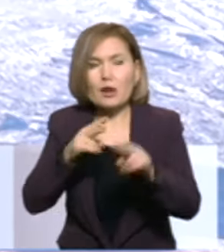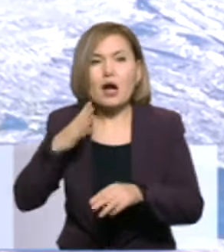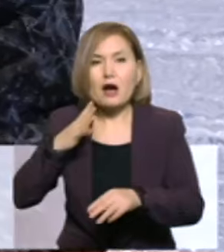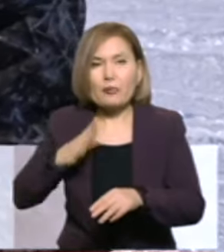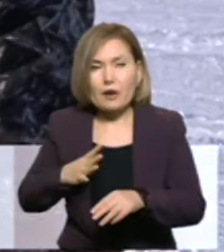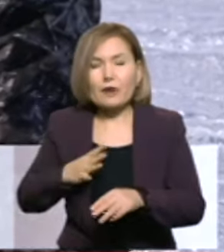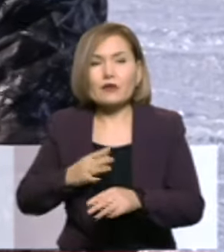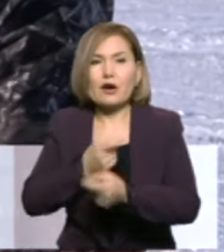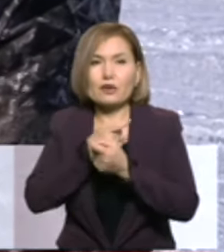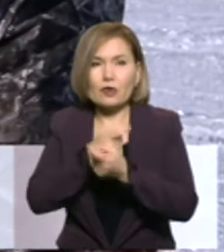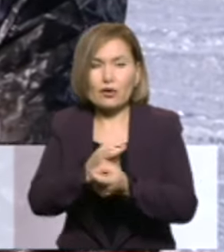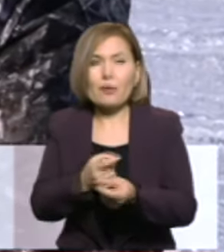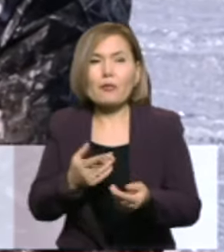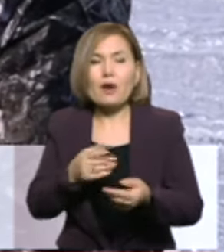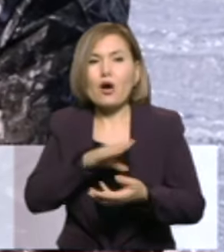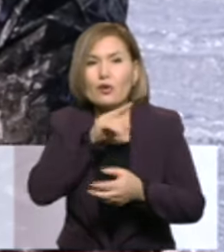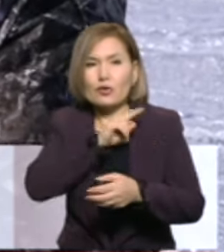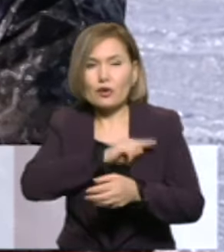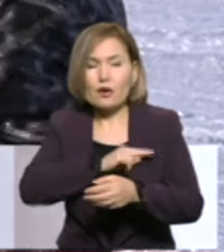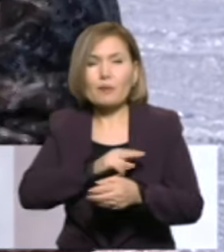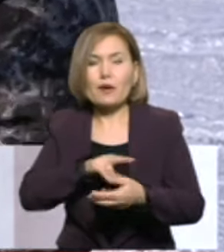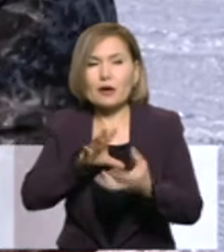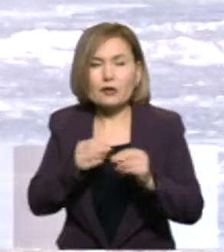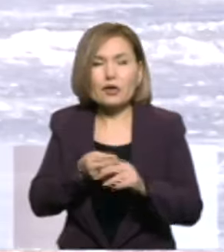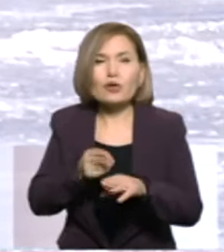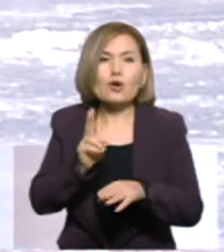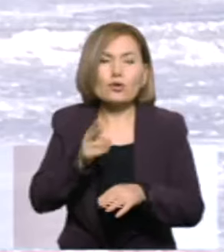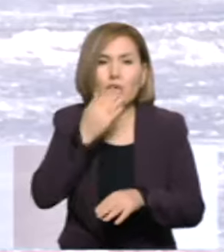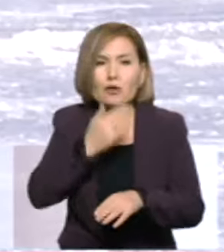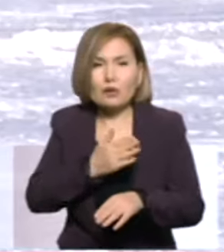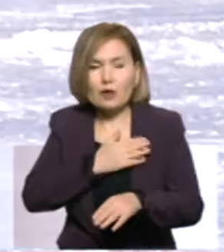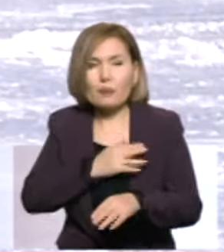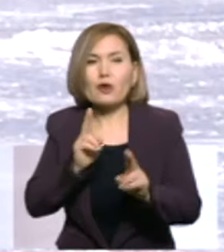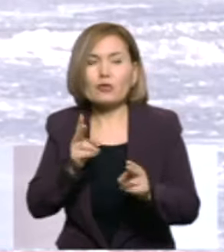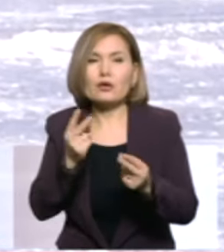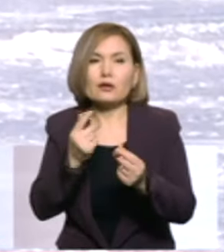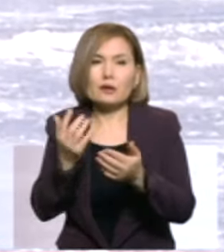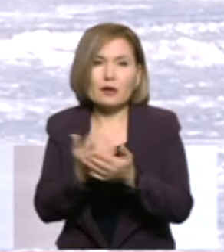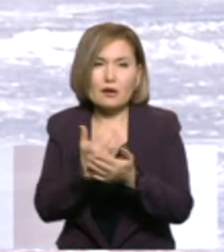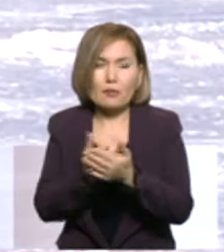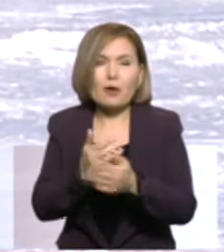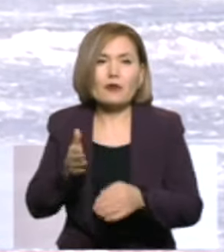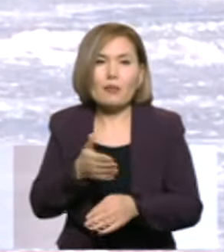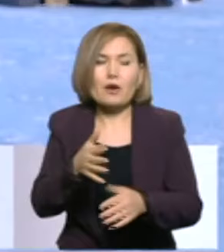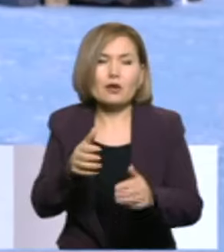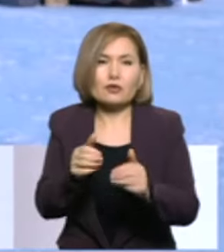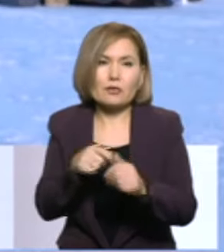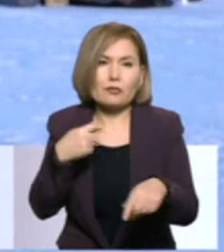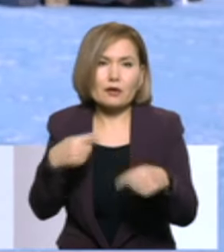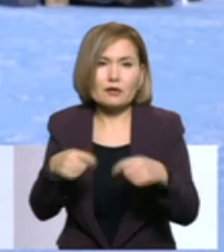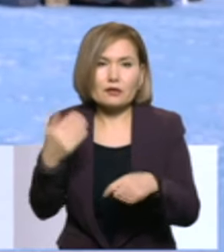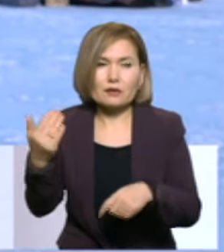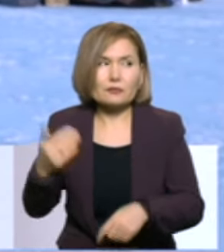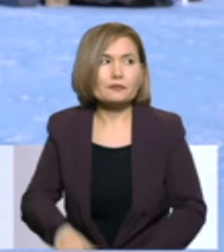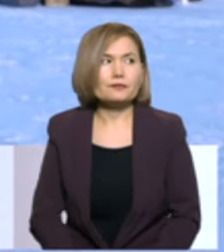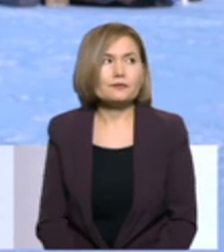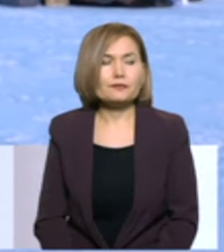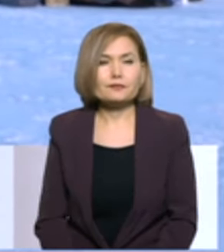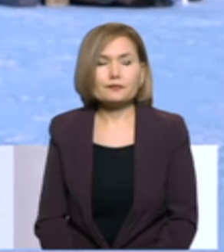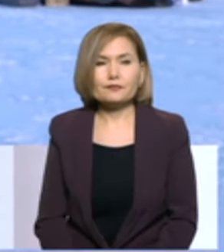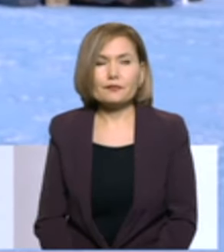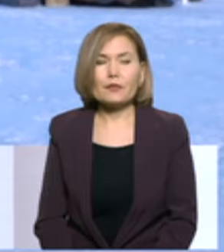пен қажырлықты талап ететін бұл кәсіпті бірі ермек етсе, қалғандары табыс көзіне айналдырып отыр. Я рыбачу здесь на этом